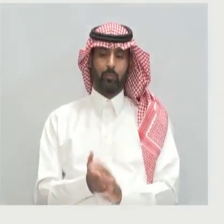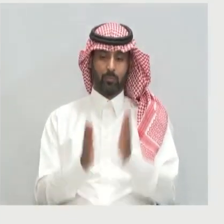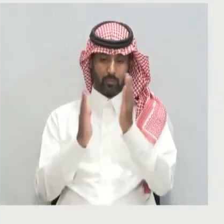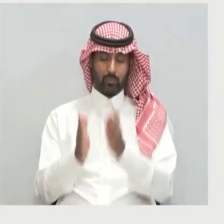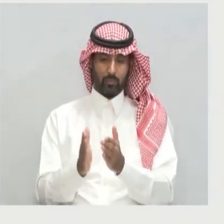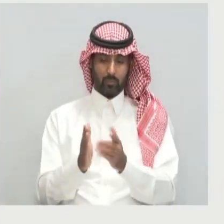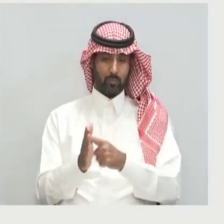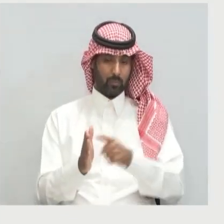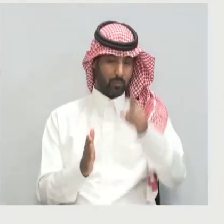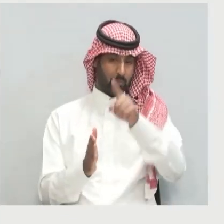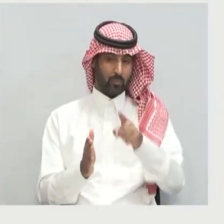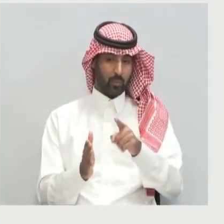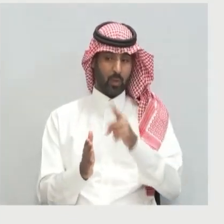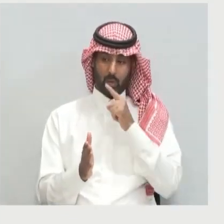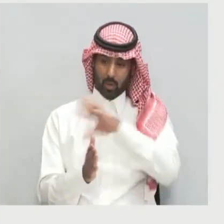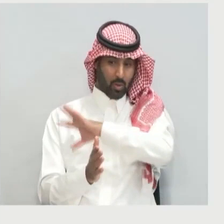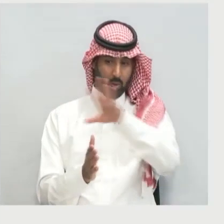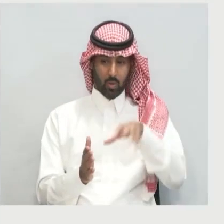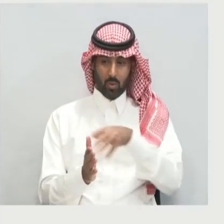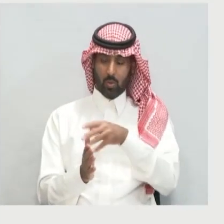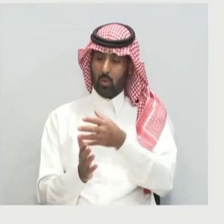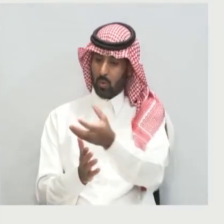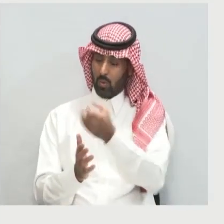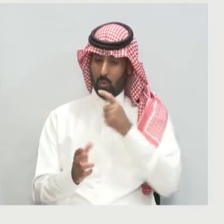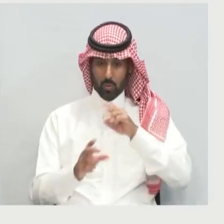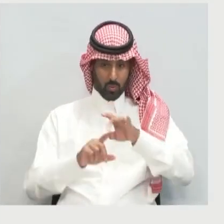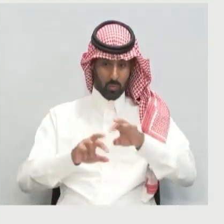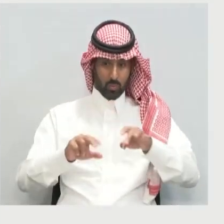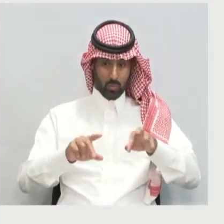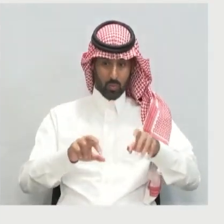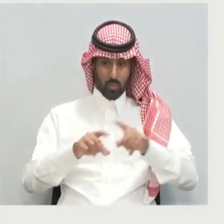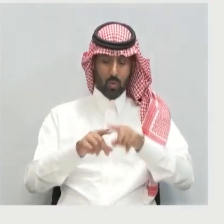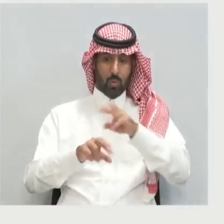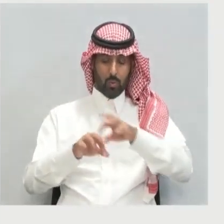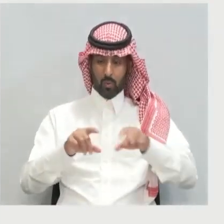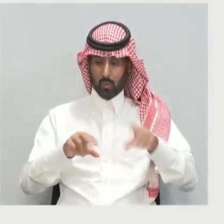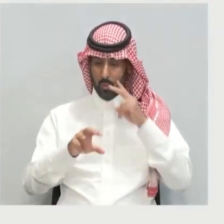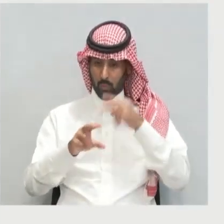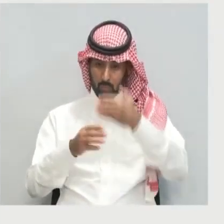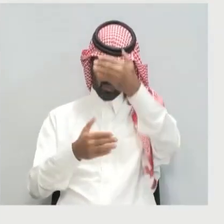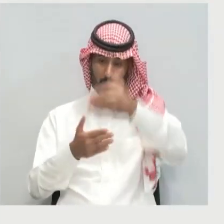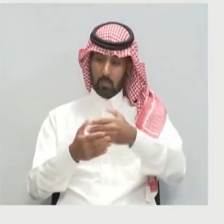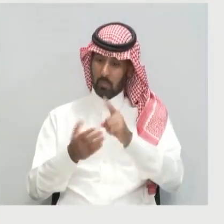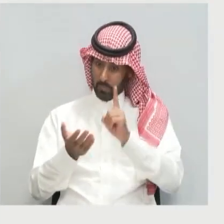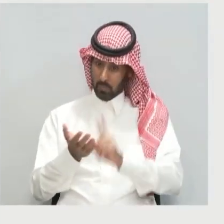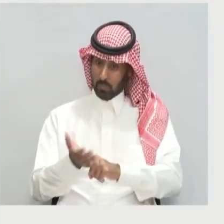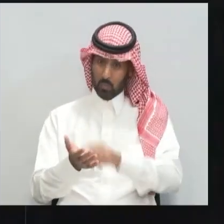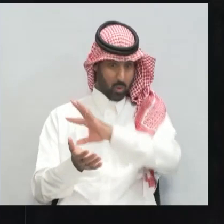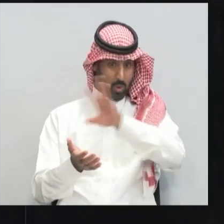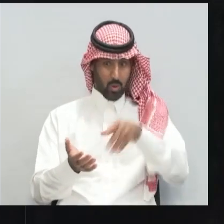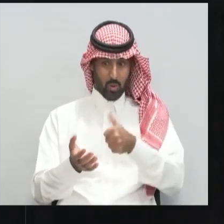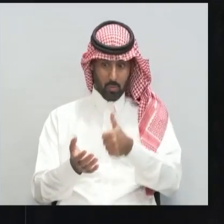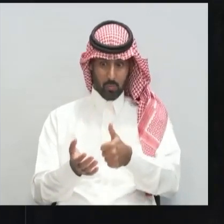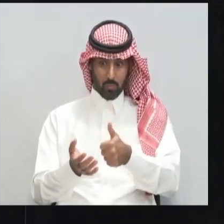عندنا هنا سؤال هل جميع مصادر المعلومات عبر الانترنت موثوقا بها هل